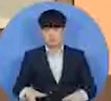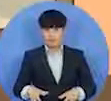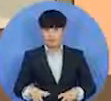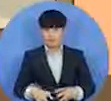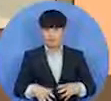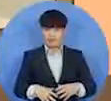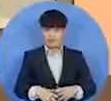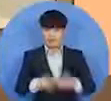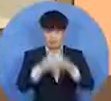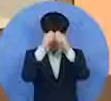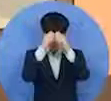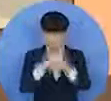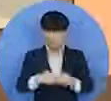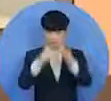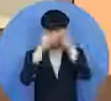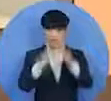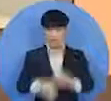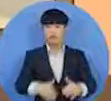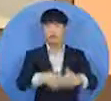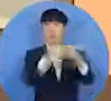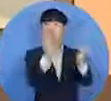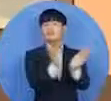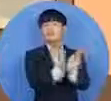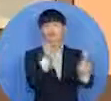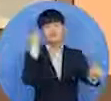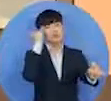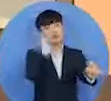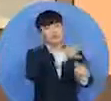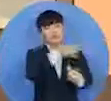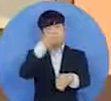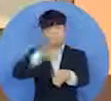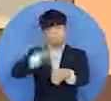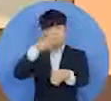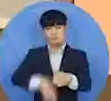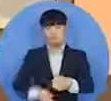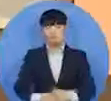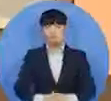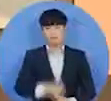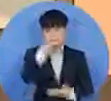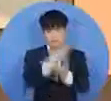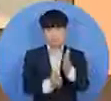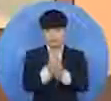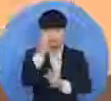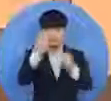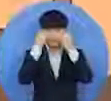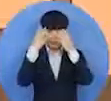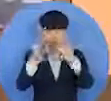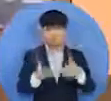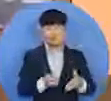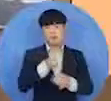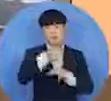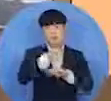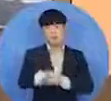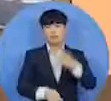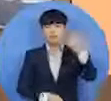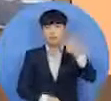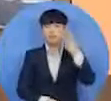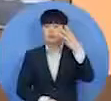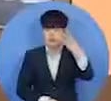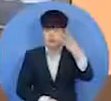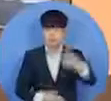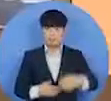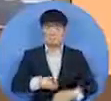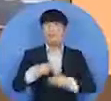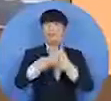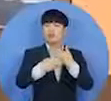되고 자세한 내용은 영유아 모성팀으로 문의하시면 안내받을 수 있습니다. 천안시가 신규 노선으로